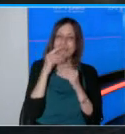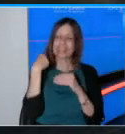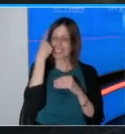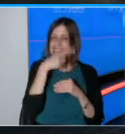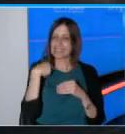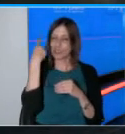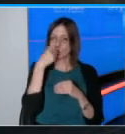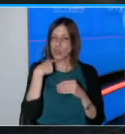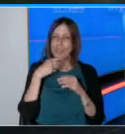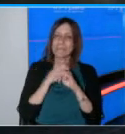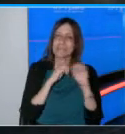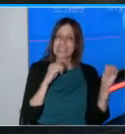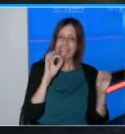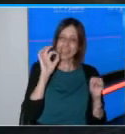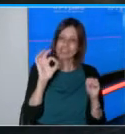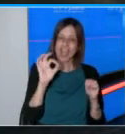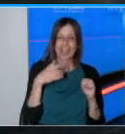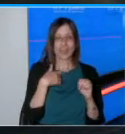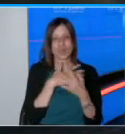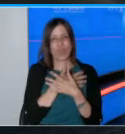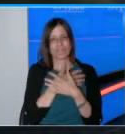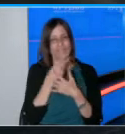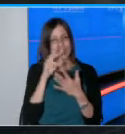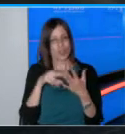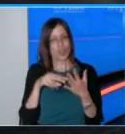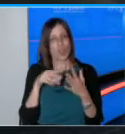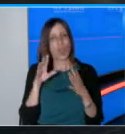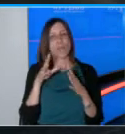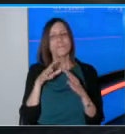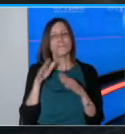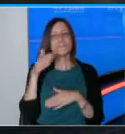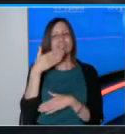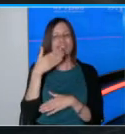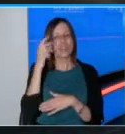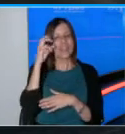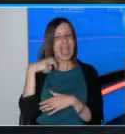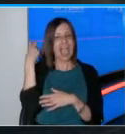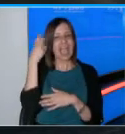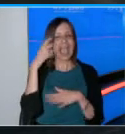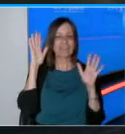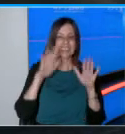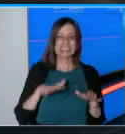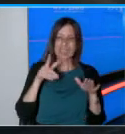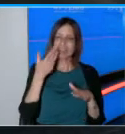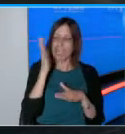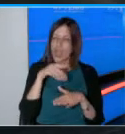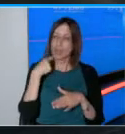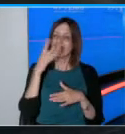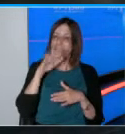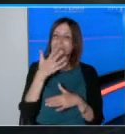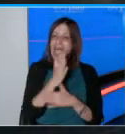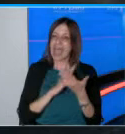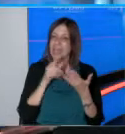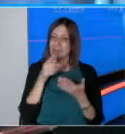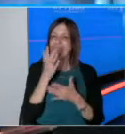הזהות המזרחית שלך, אני אוהב לקרוא לזה מדינות הערב והאסלאם. ואת אומרת, זה גם חלק אינטגרלי ממני, גם חלק מהמוזיקה